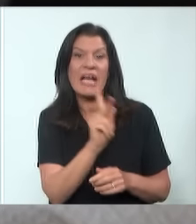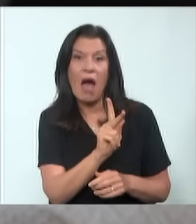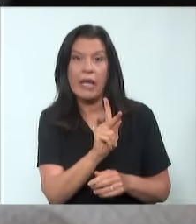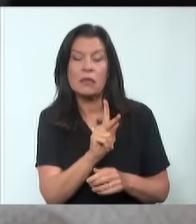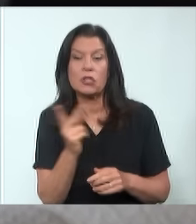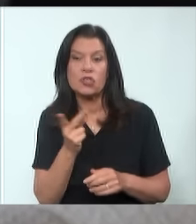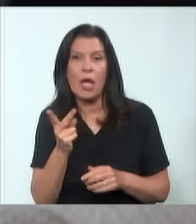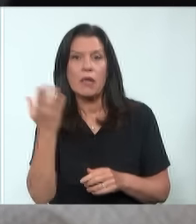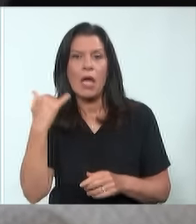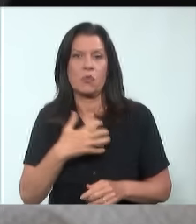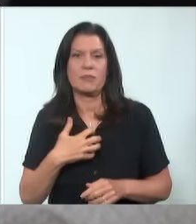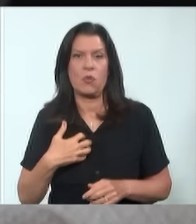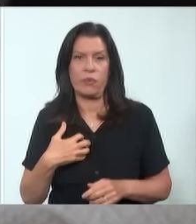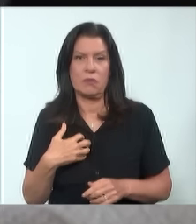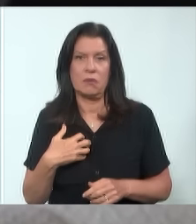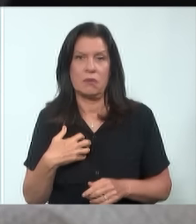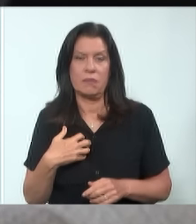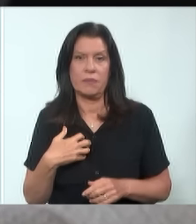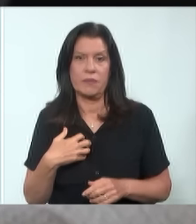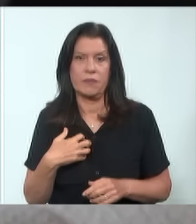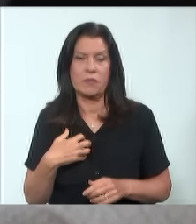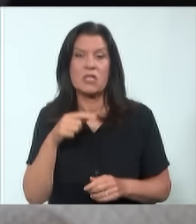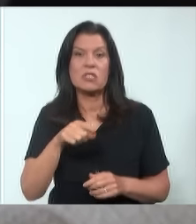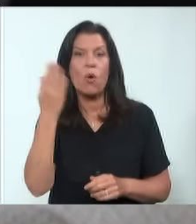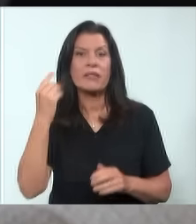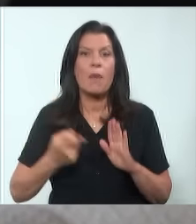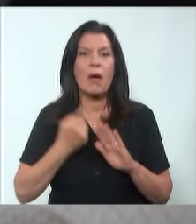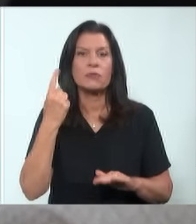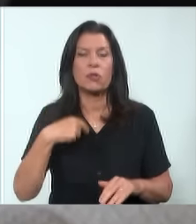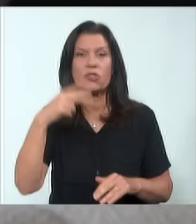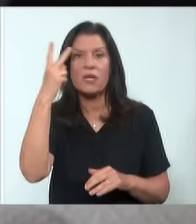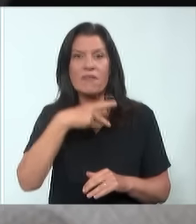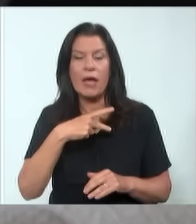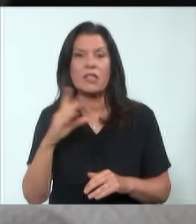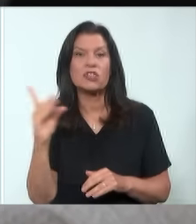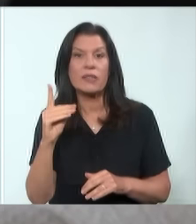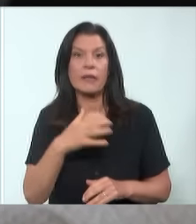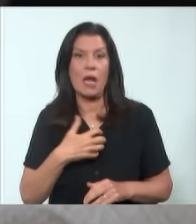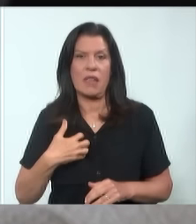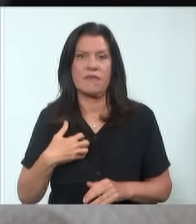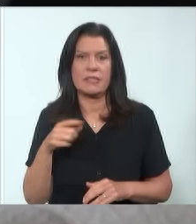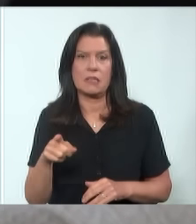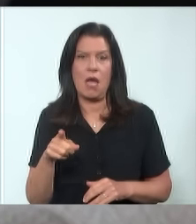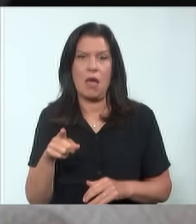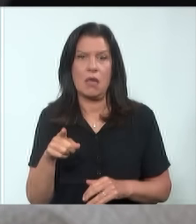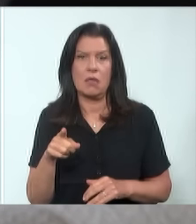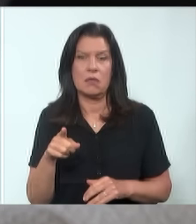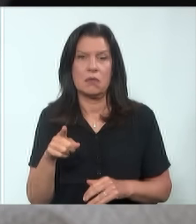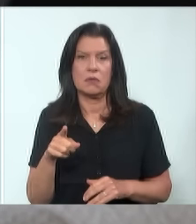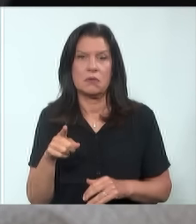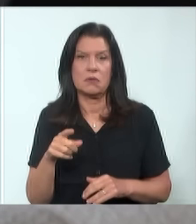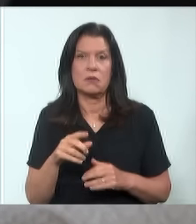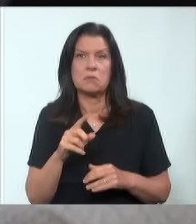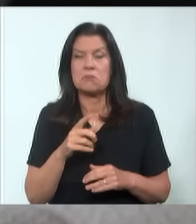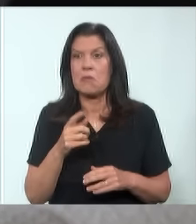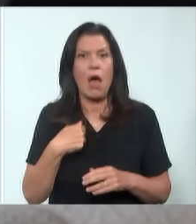באותה... זו הייתה הפעם הראשונה שהבנתי שדניאלה נפצעה באותו יום. זאת אומרת, עד ליום ה-50 ולא ידעתי